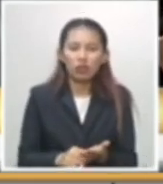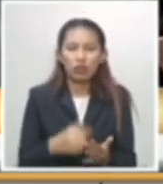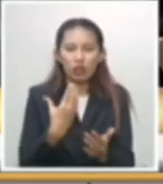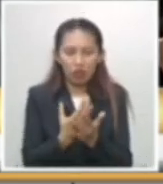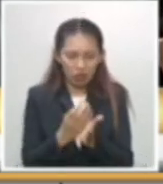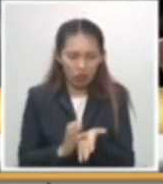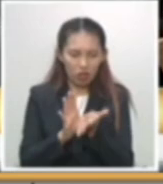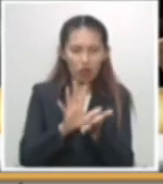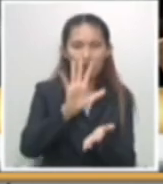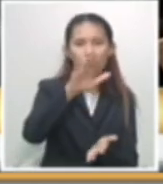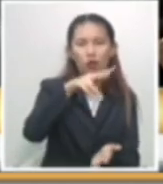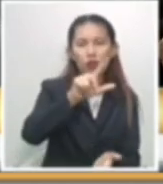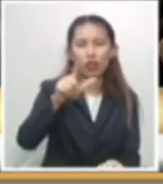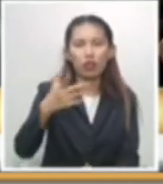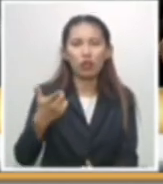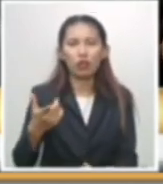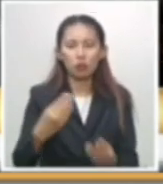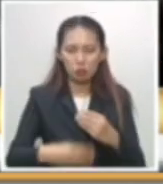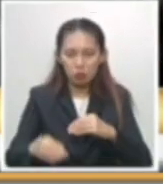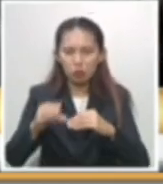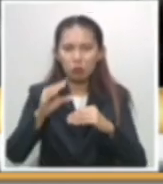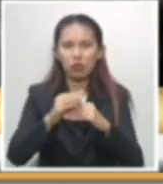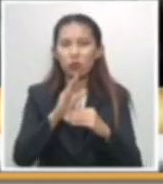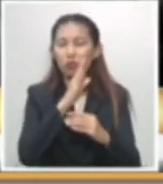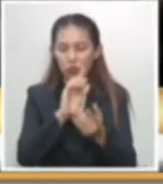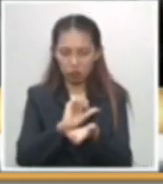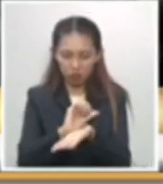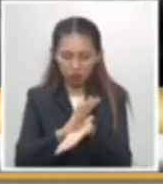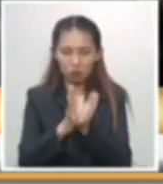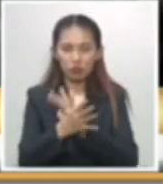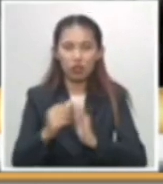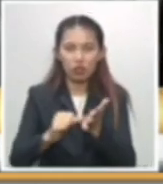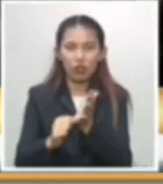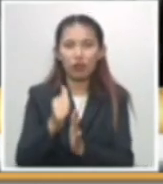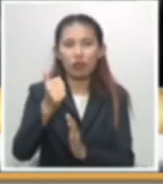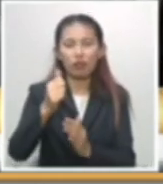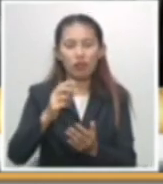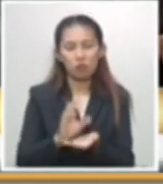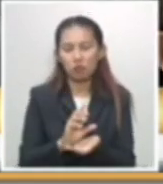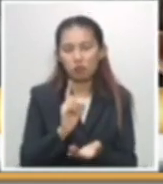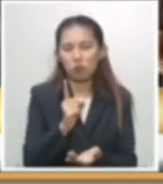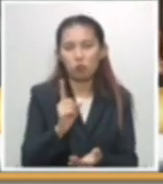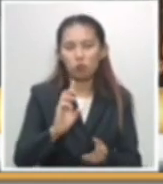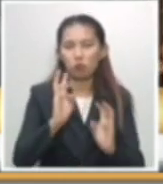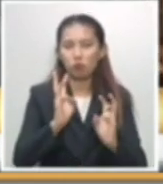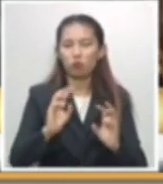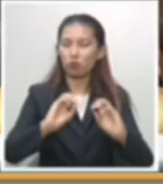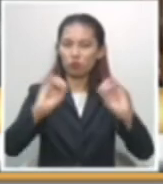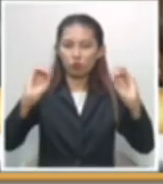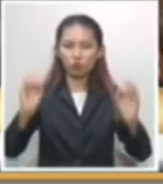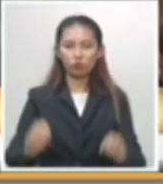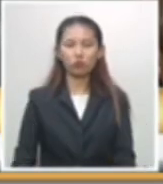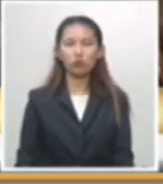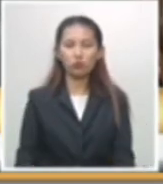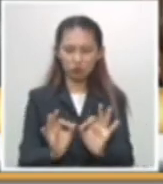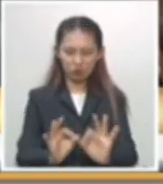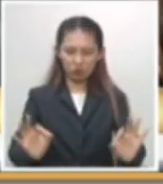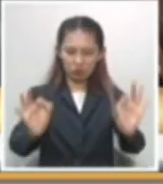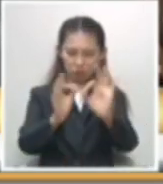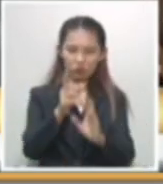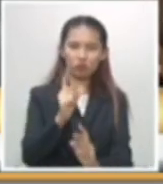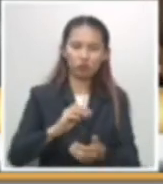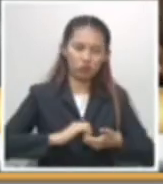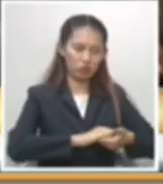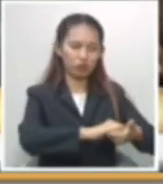ยเพิ่มขึ้นก็ไม่ได้ว่านะครับเรื่องนี้เป็นเรื่องใหญ่ต้องร่วมมือกันแล้วผมฝากท่านประธ